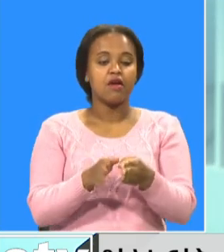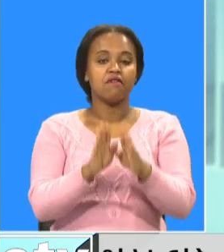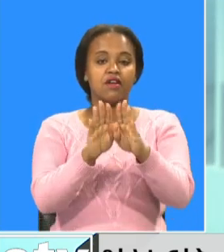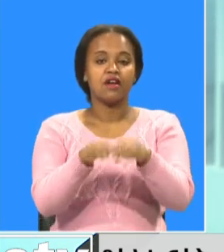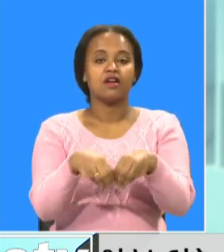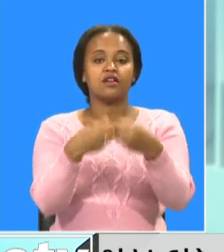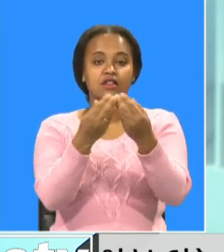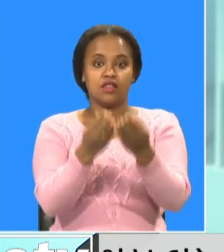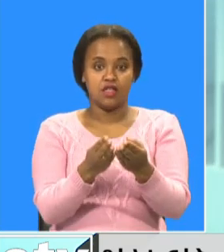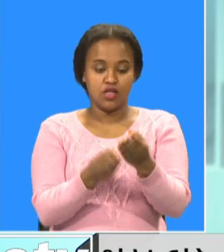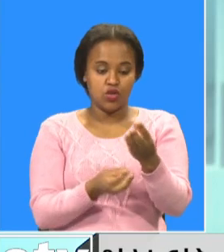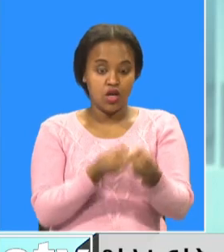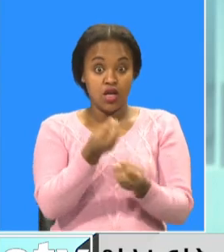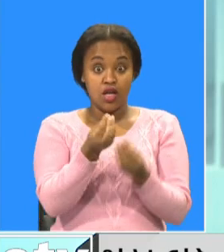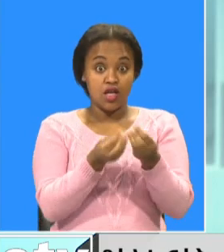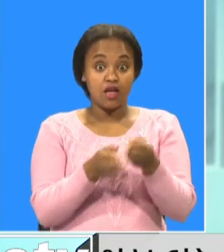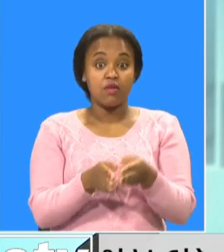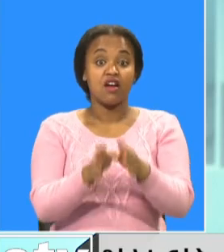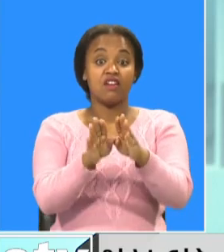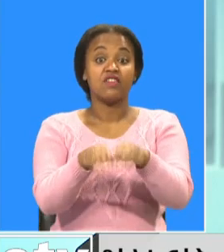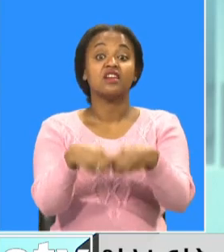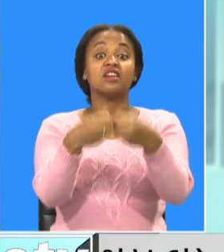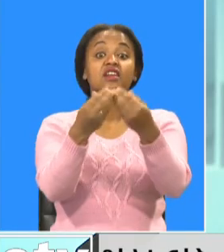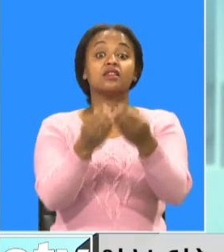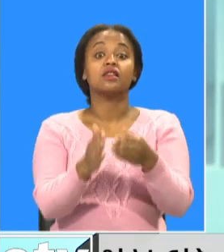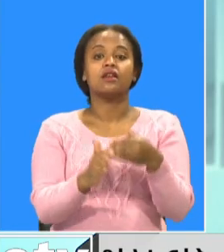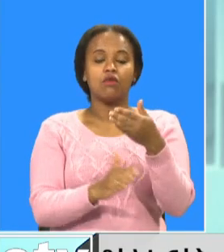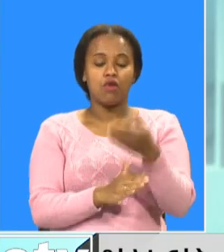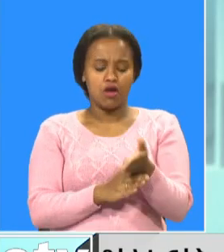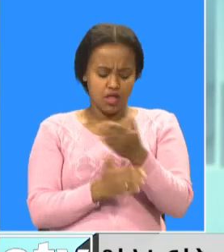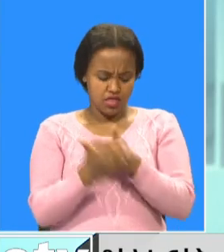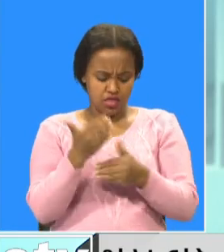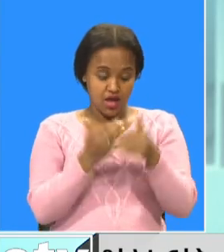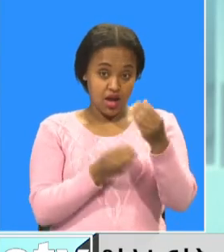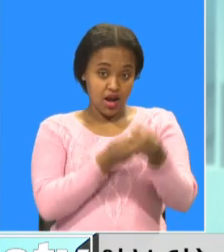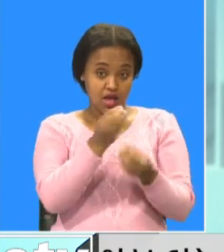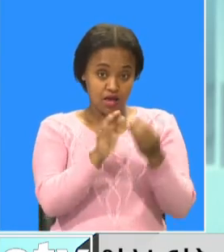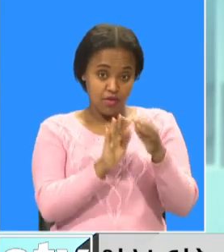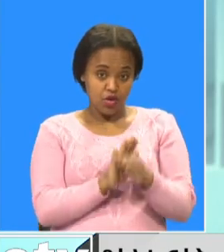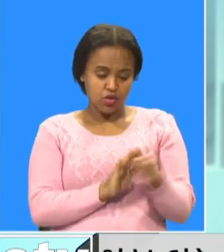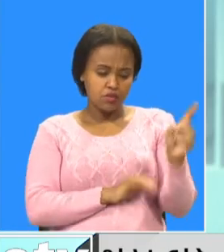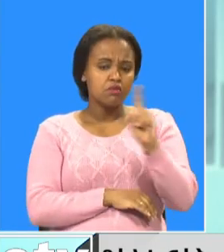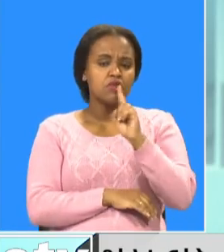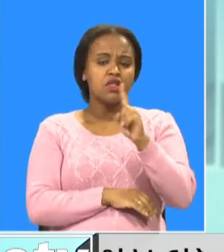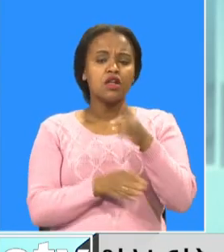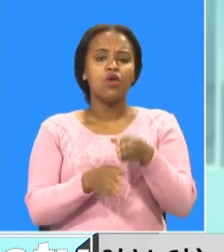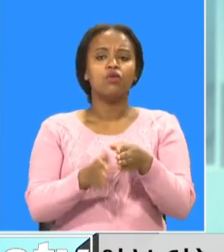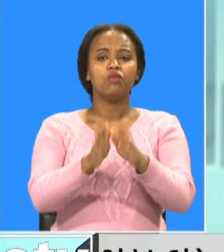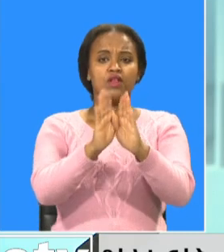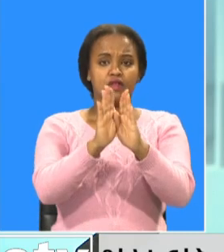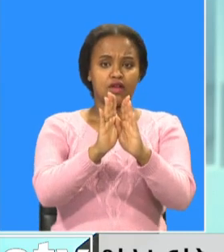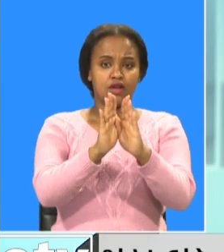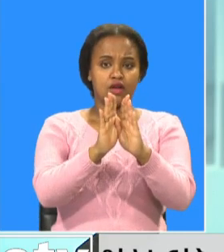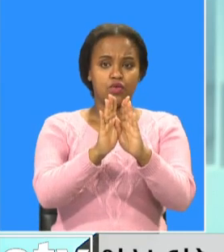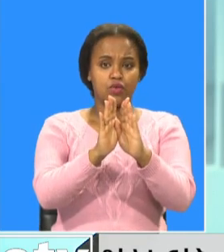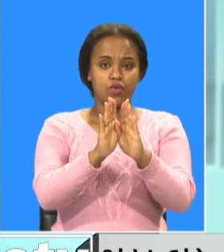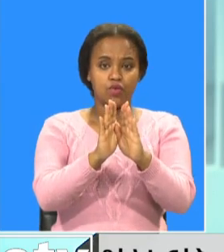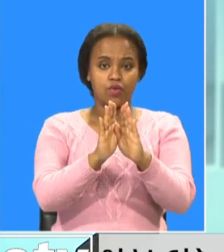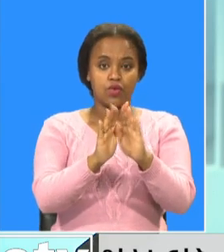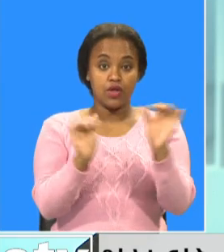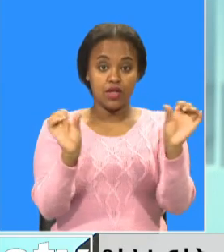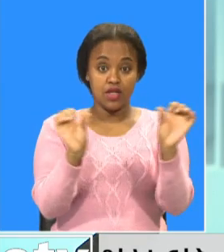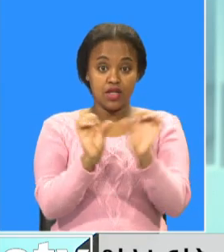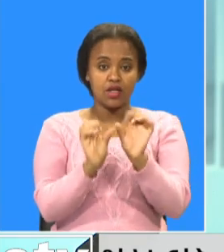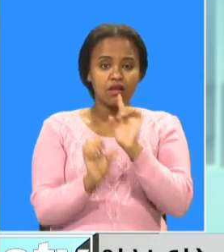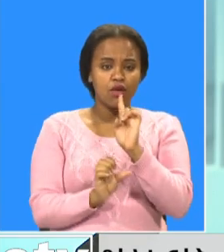ይሰጣቸዋል። የገበያ ፍቃድ ከሰጠ በኋላ አጠቃላይ ገበያ ውስጥ ደግሞ ምንድነው በተፈቀደው